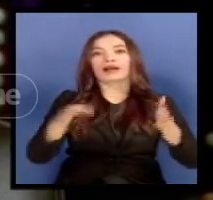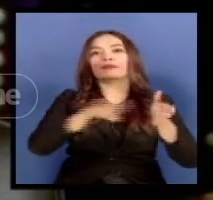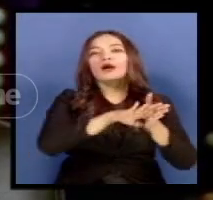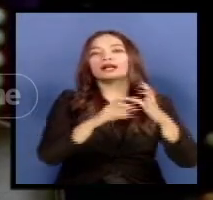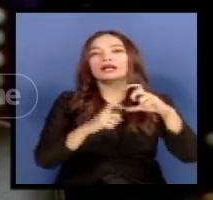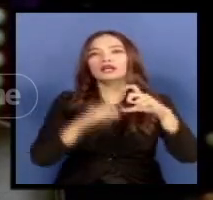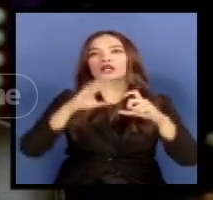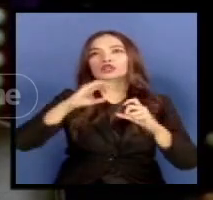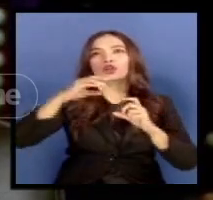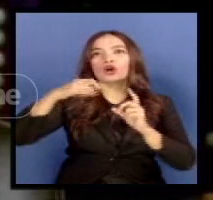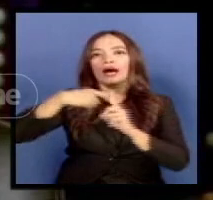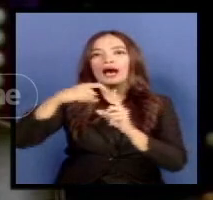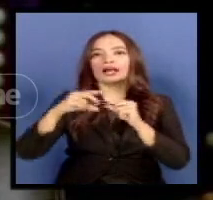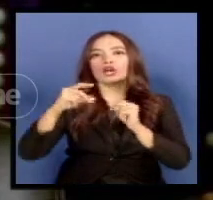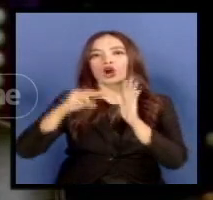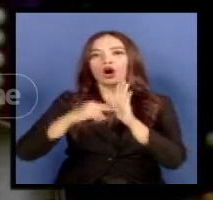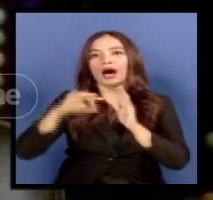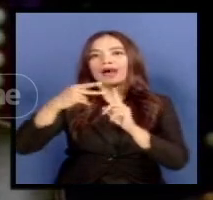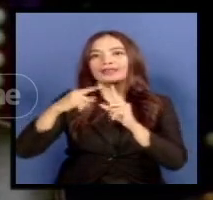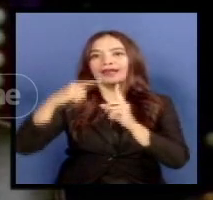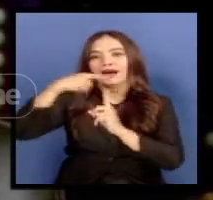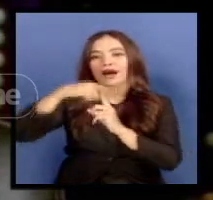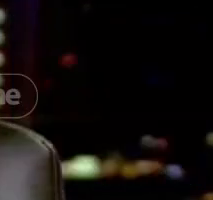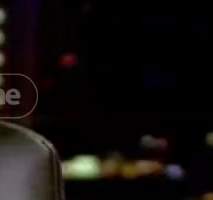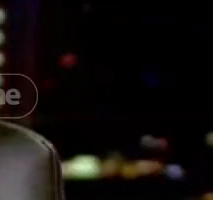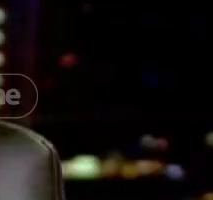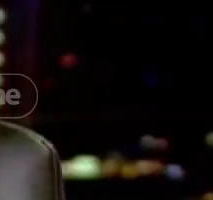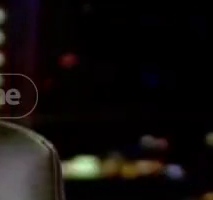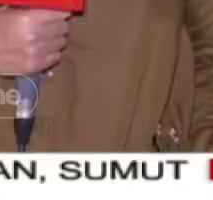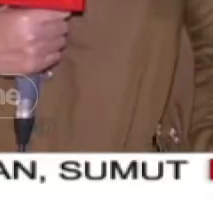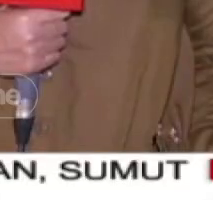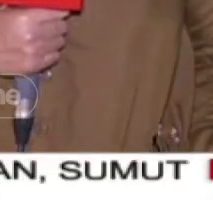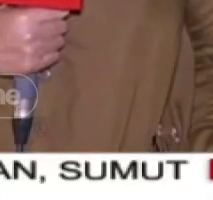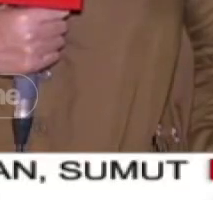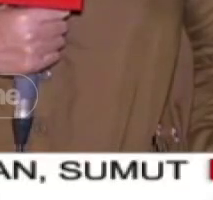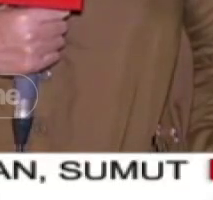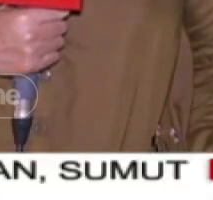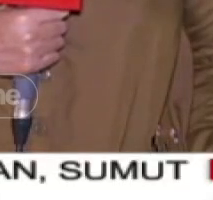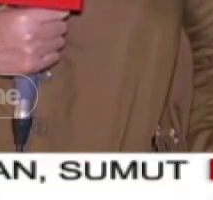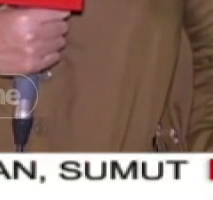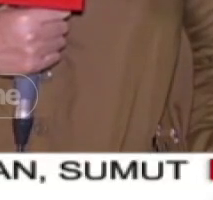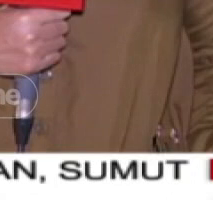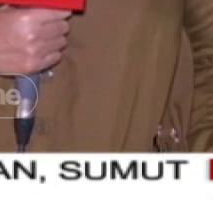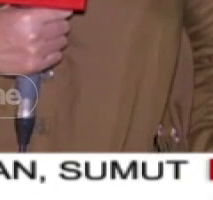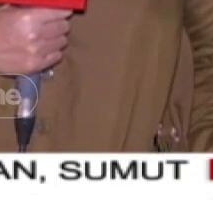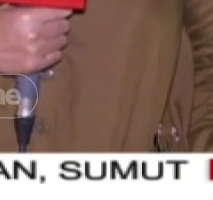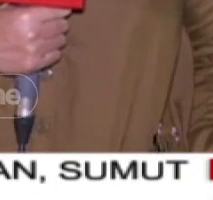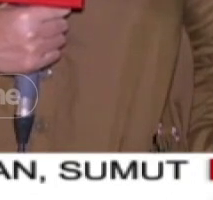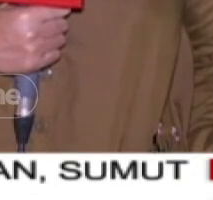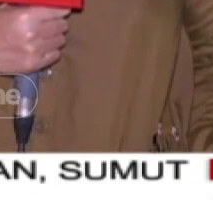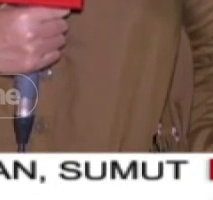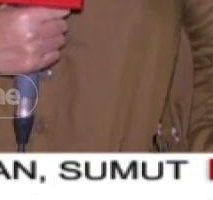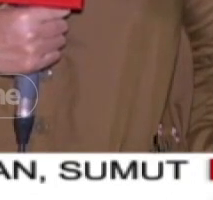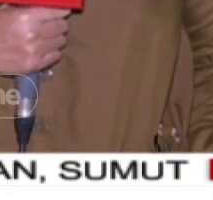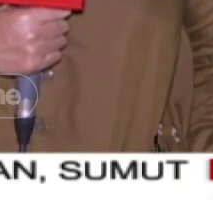rekan Wanasari dan Andi Kumala di sana. Pertama kita ke Wanasari terlebih dahulu. Selamat pagi Wanasari, bagaimana pantauan